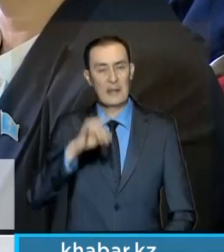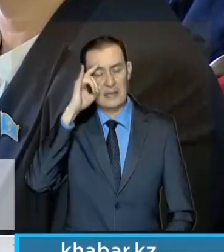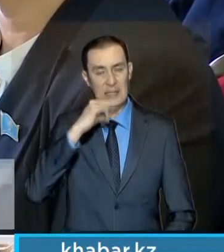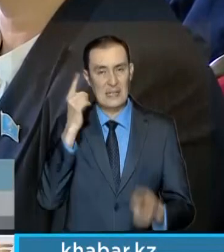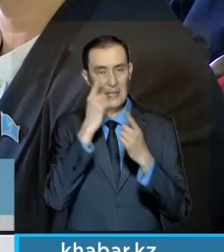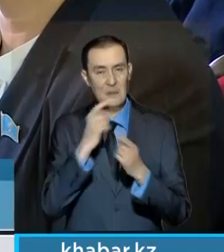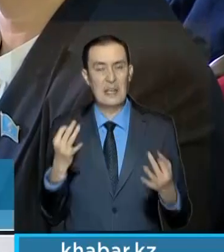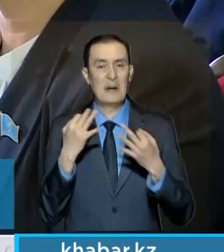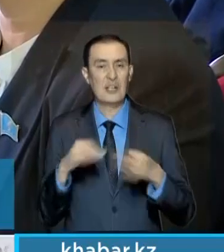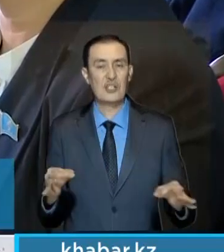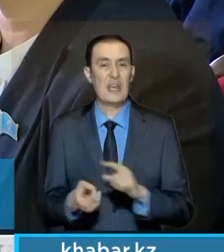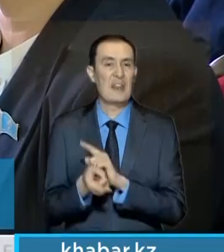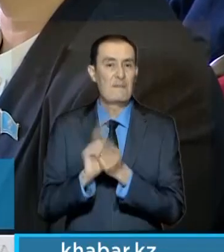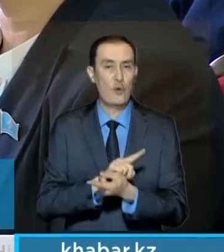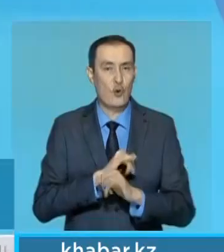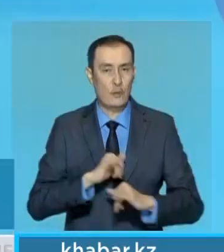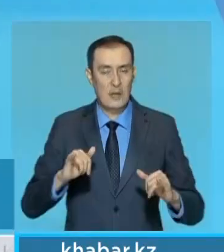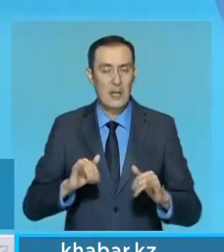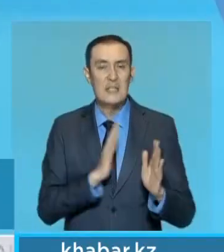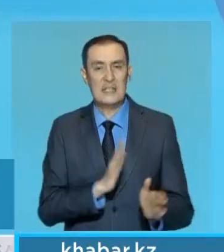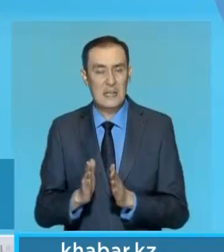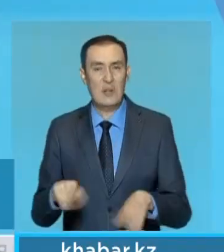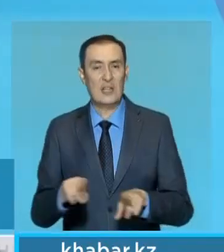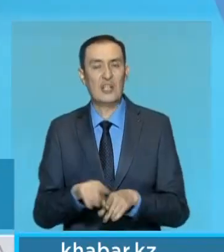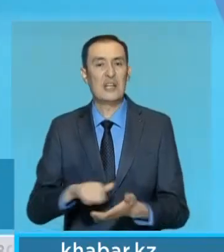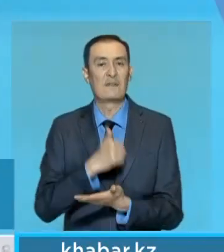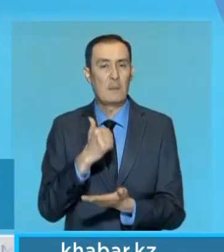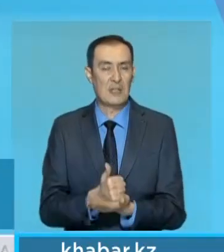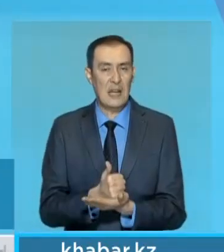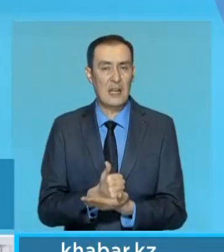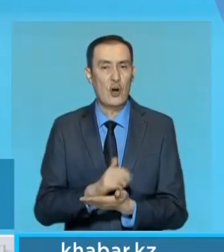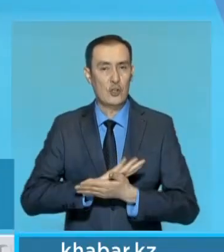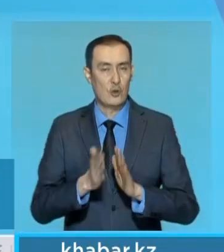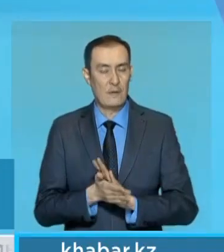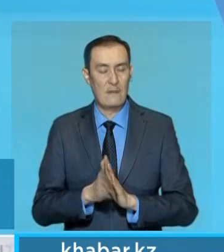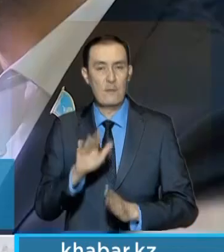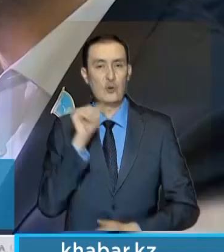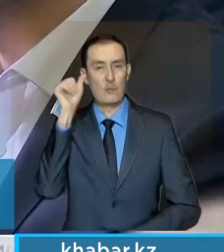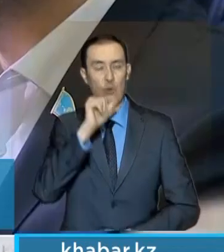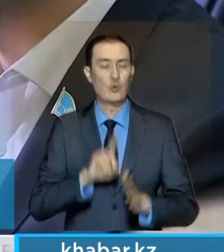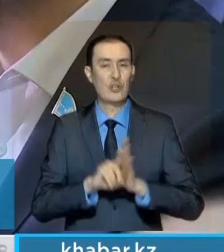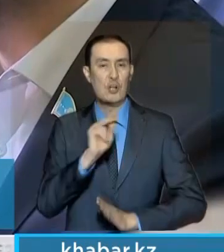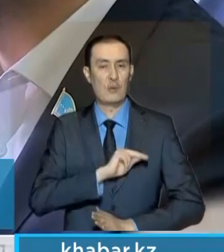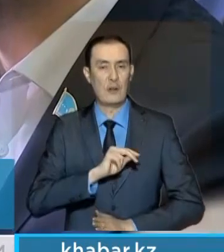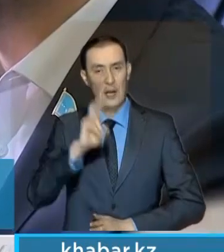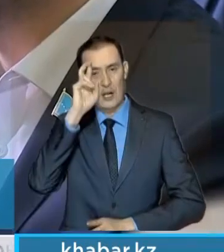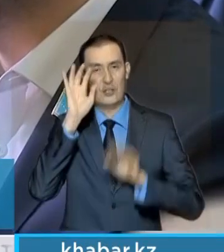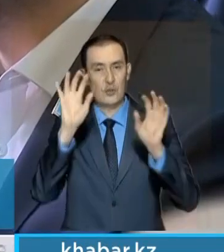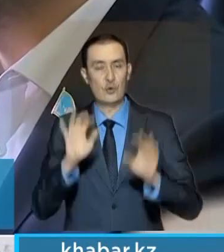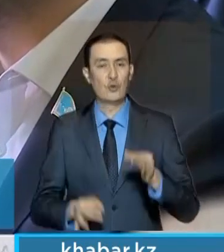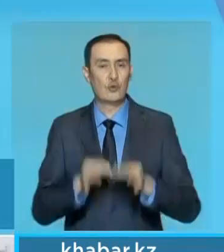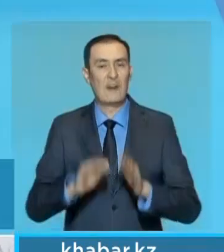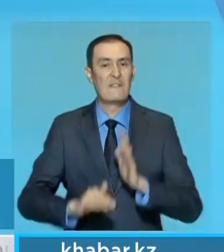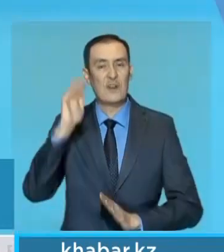Ках реформы носят не только системный но и фундаментальный характер в целом в прошлом году начал работу конституционный суд